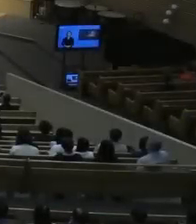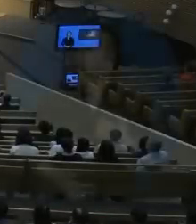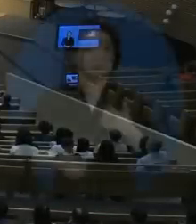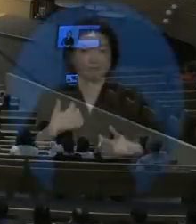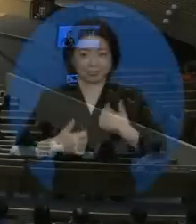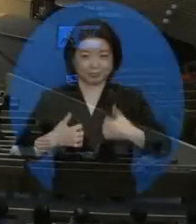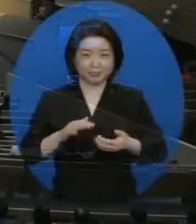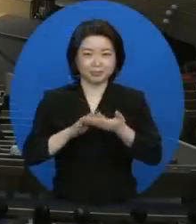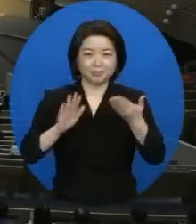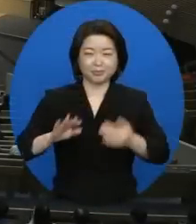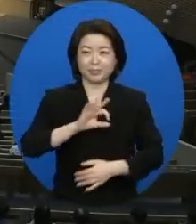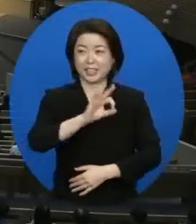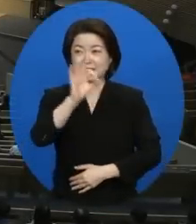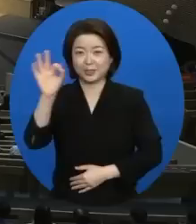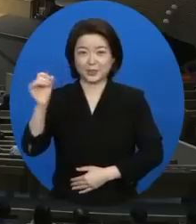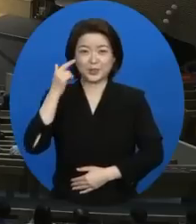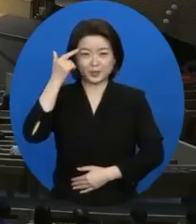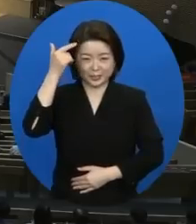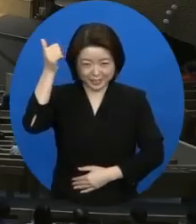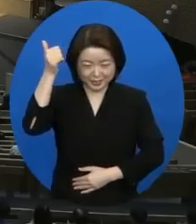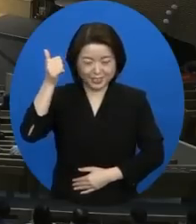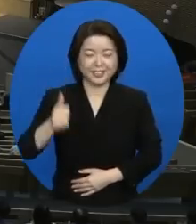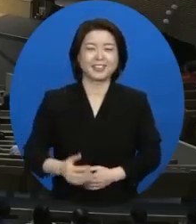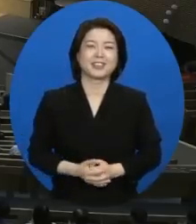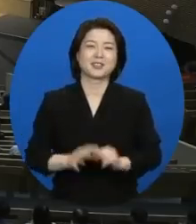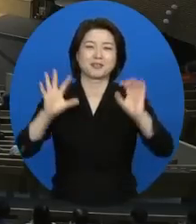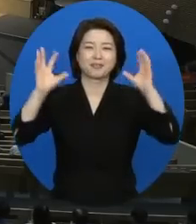반갑습니다. 유기성 목사입니다.